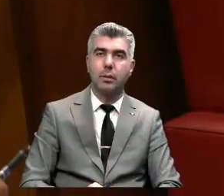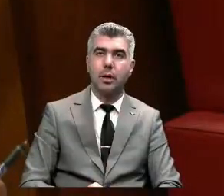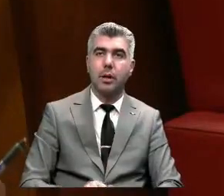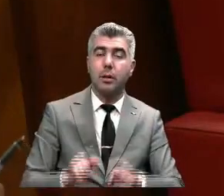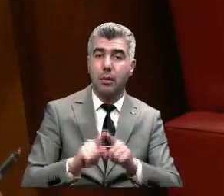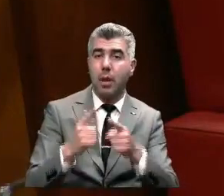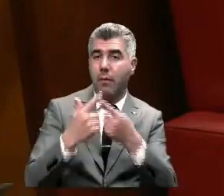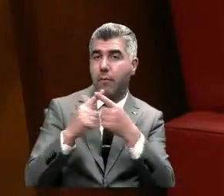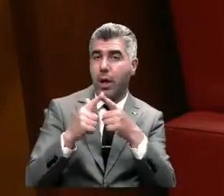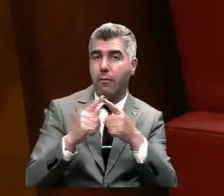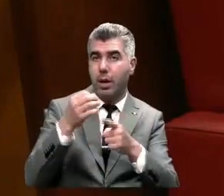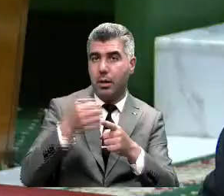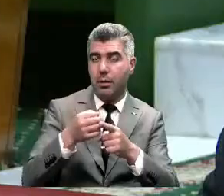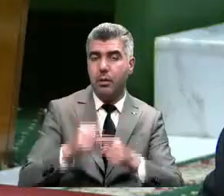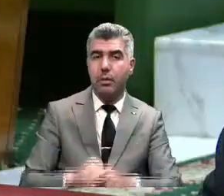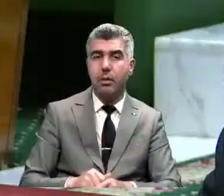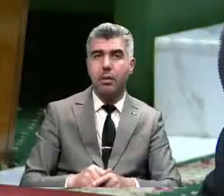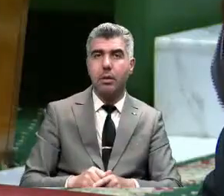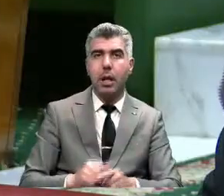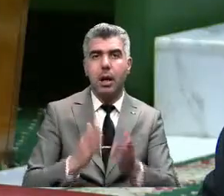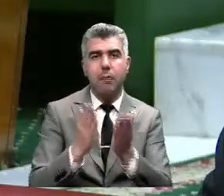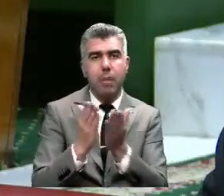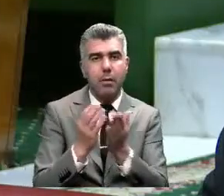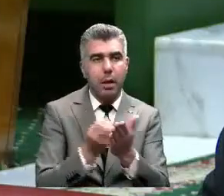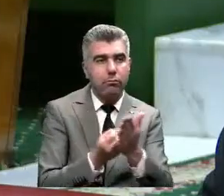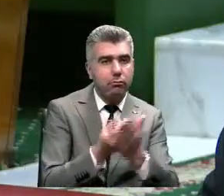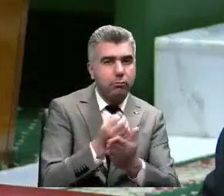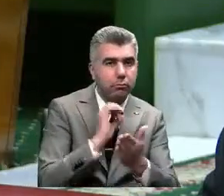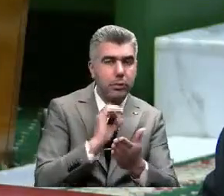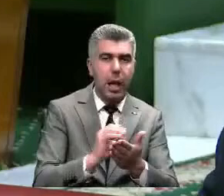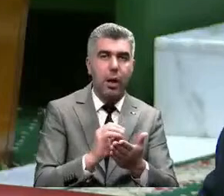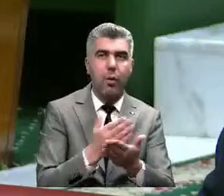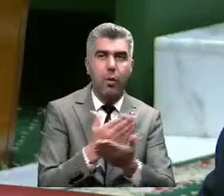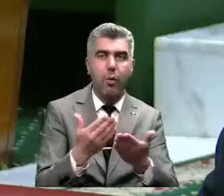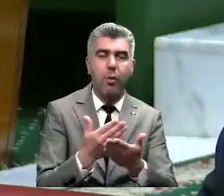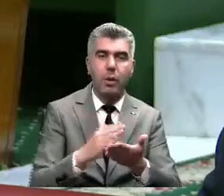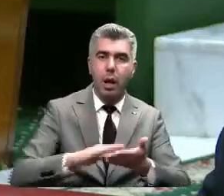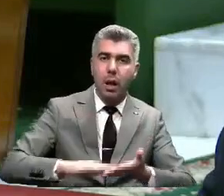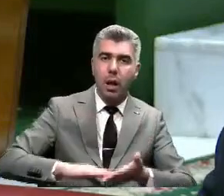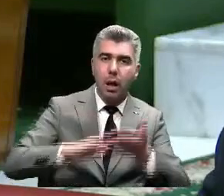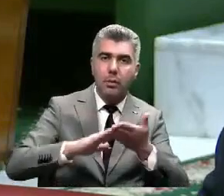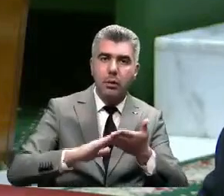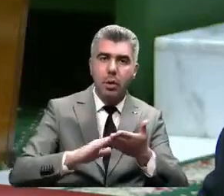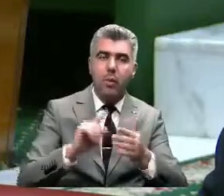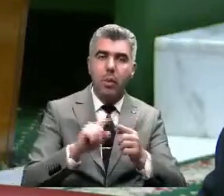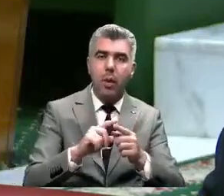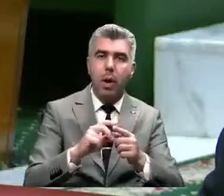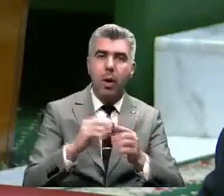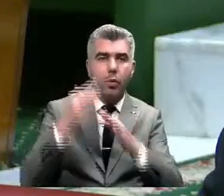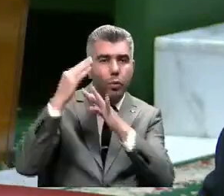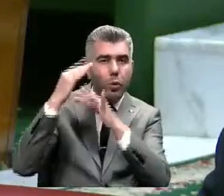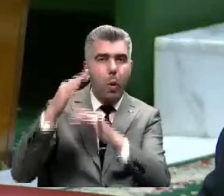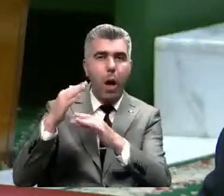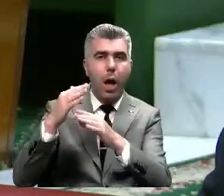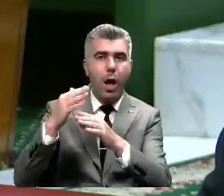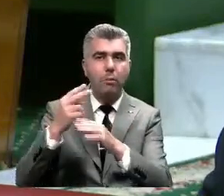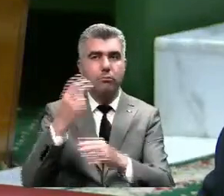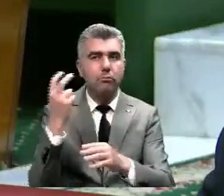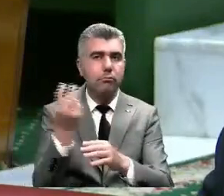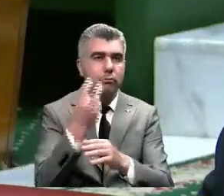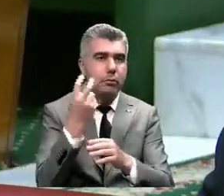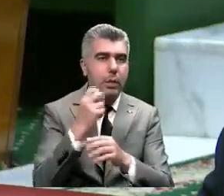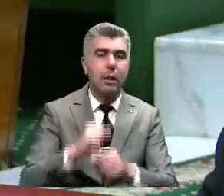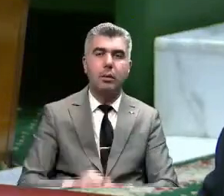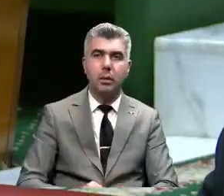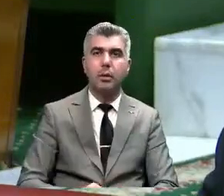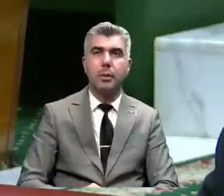أدوار متعددة سواء على المستوى التربوي أو على المستوى التأهيلي وكذلك على المستوى السياحي. ونعرف أنه هناك